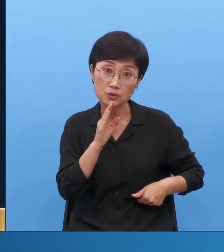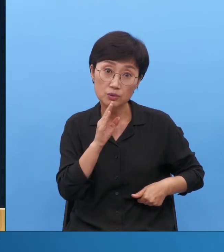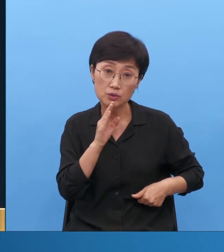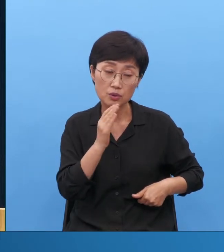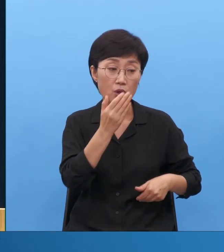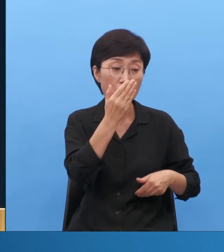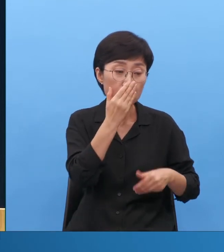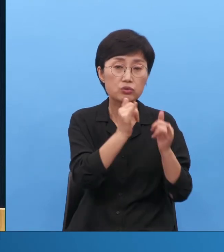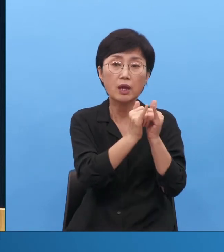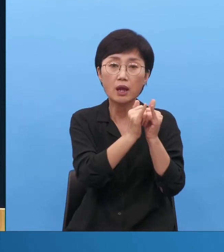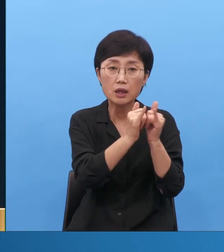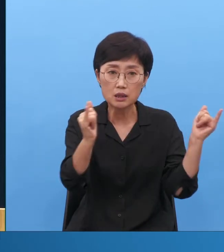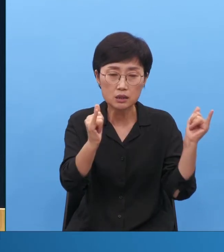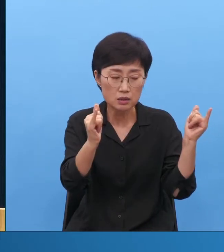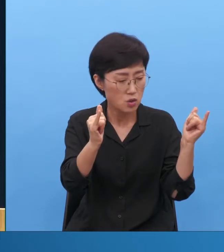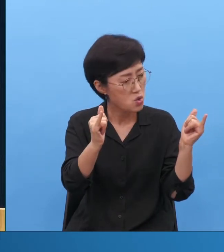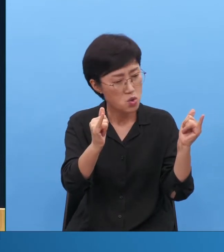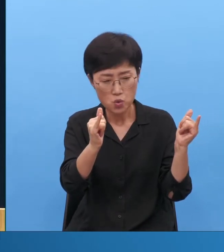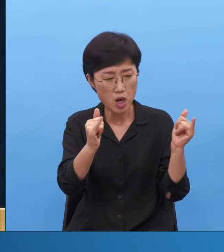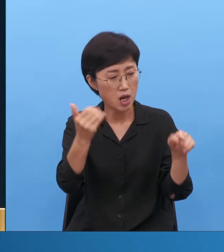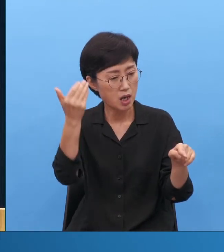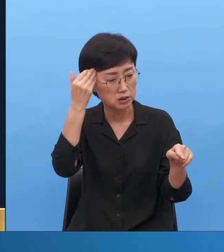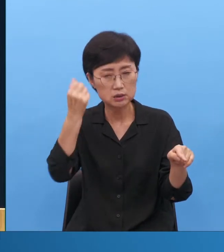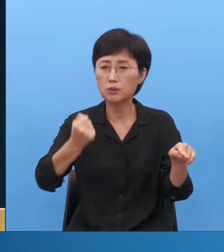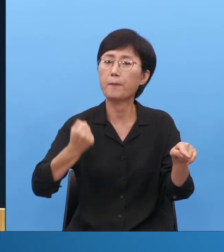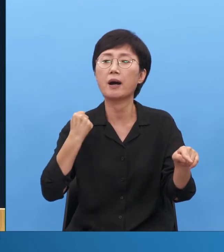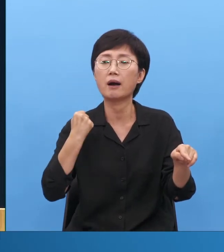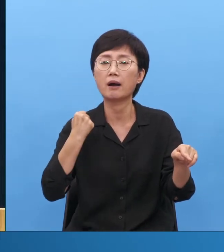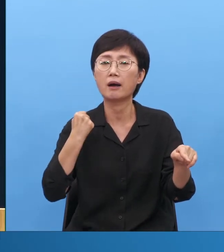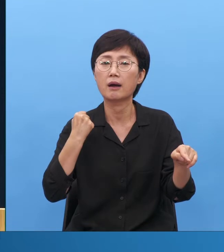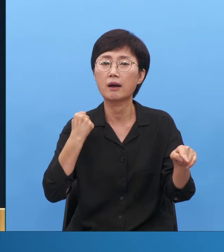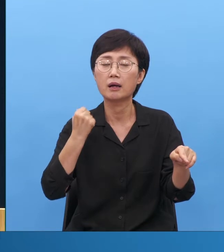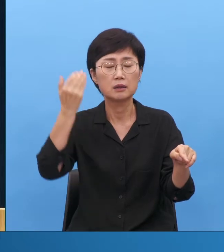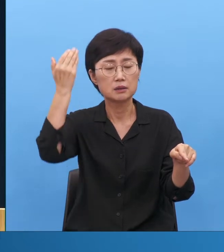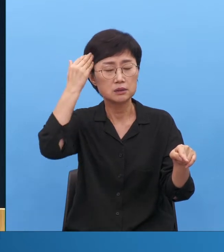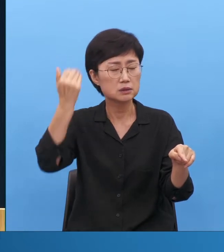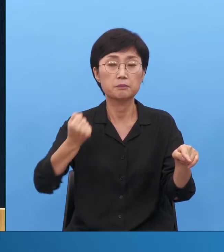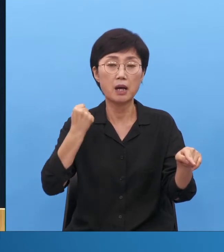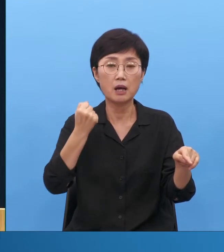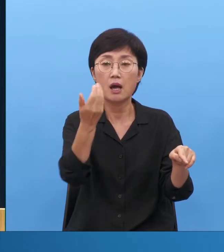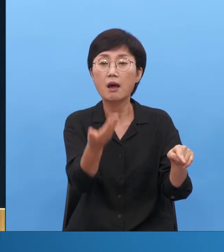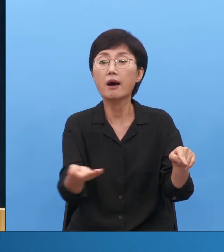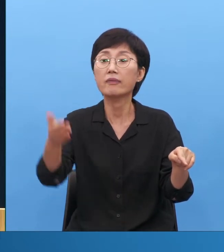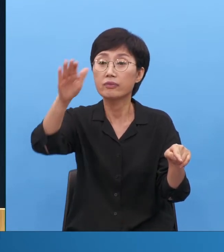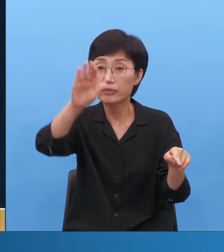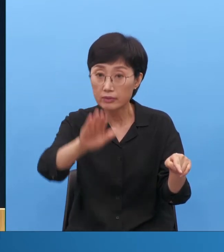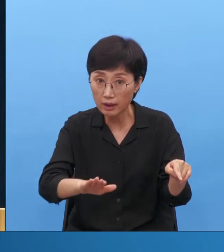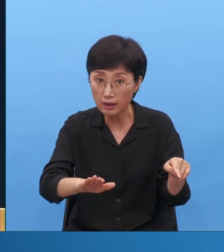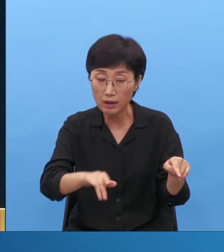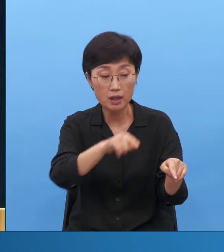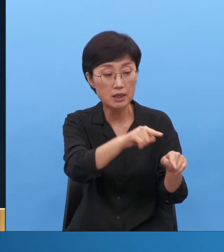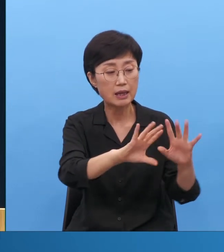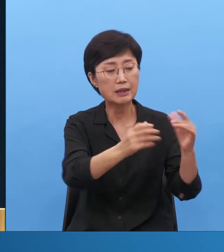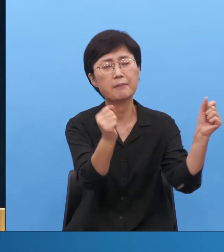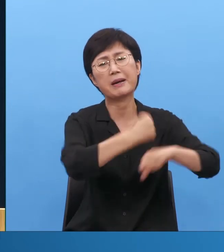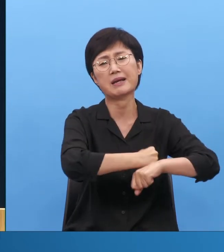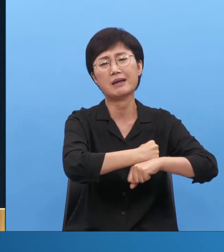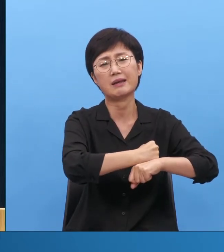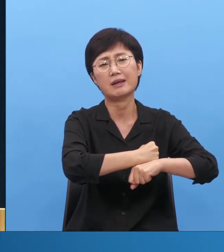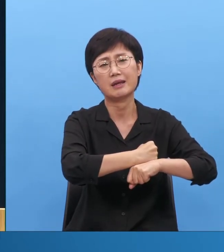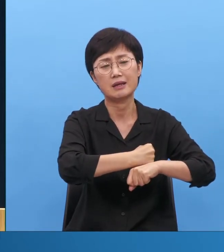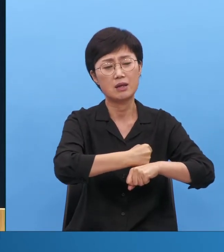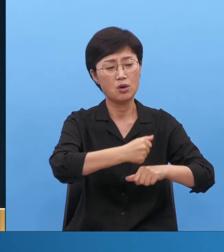후대들이 2000년간 맞아 죽었어요. Then it is 돌아다니면서. all in vain. We see that this lesson that we learned from Nicodemus is so very important.